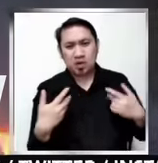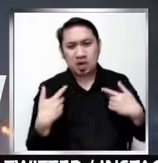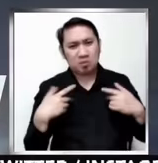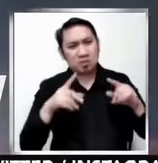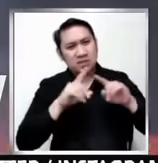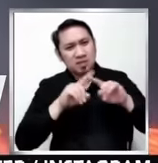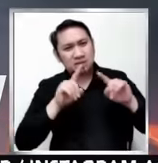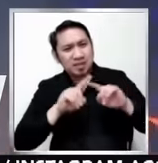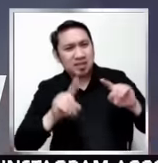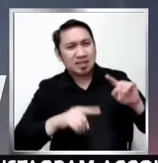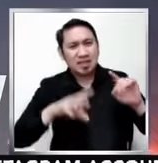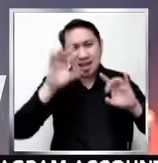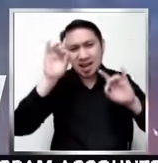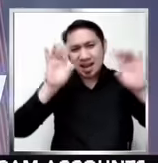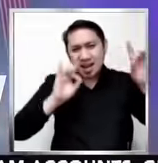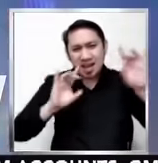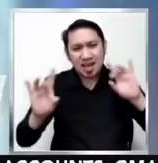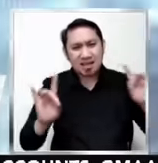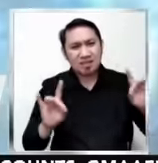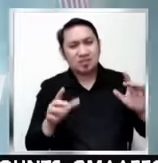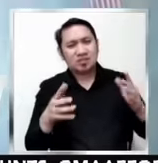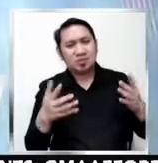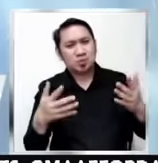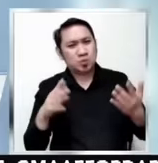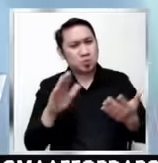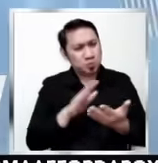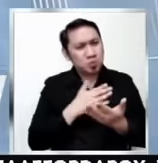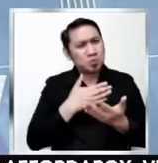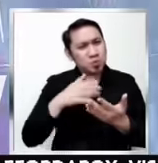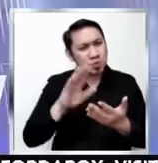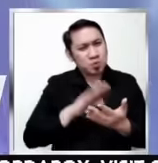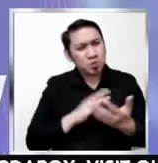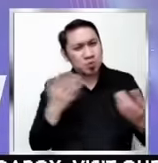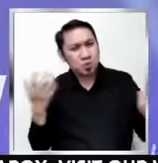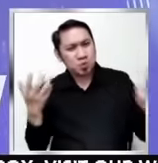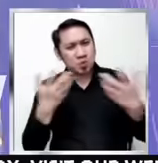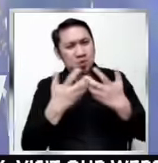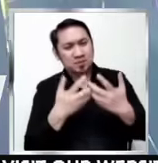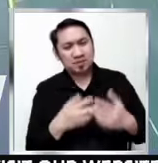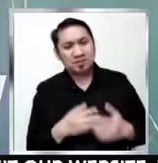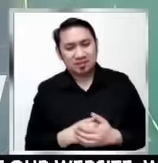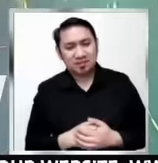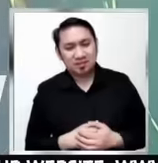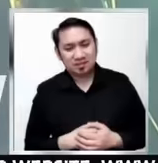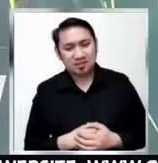pailaw na animoy sumasabay sa indak ng inyong paboritong Christmas music.